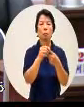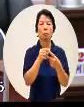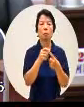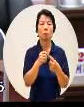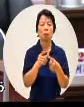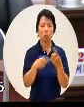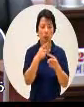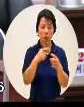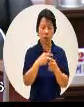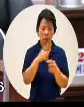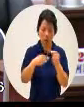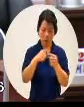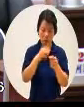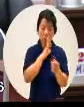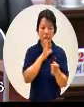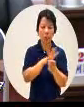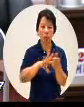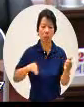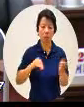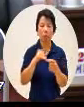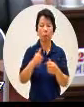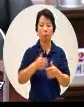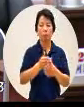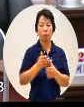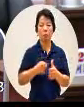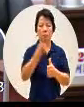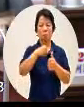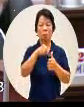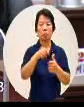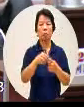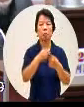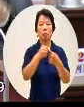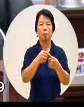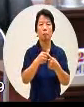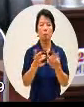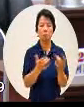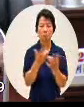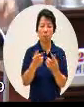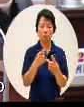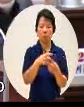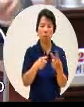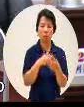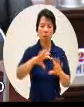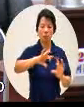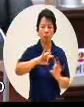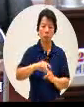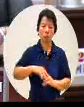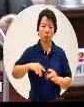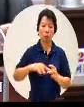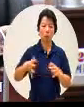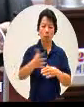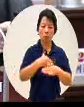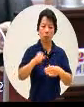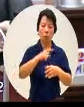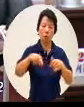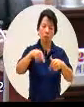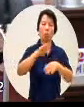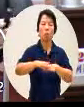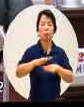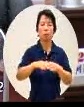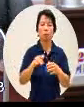應該是火車頭產業這兩個產業也很可能國際化如果做成功的高雄經濟